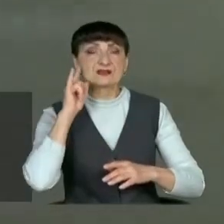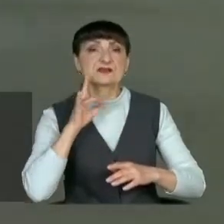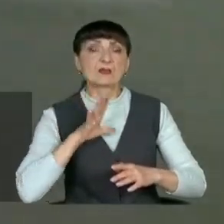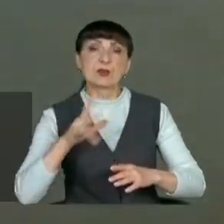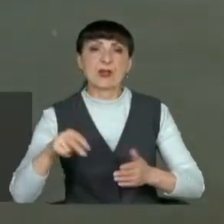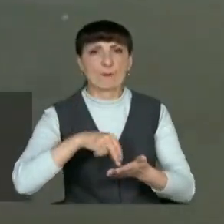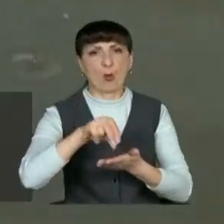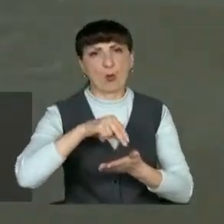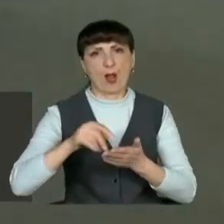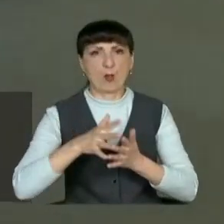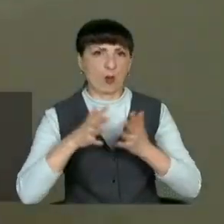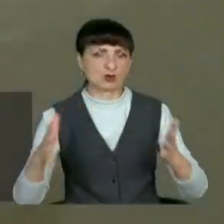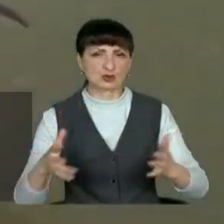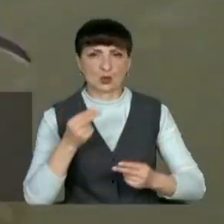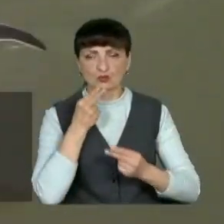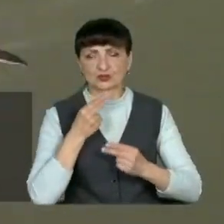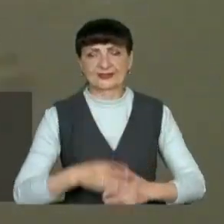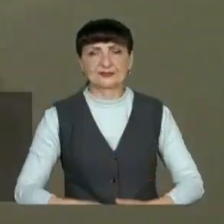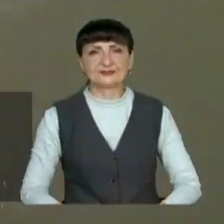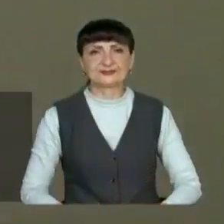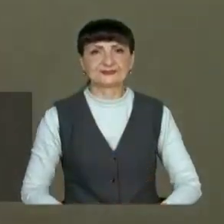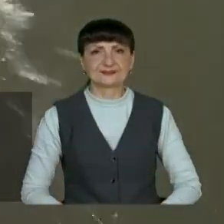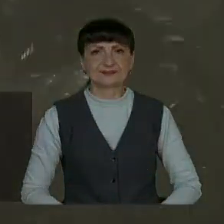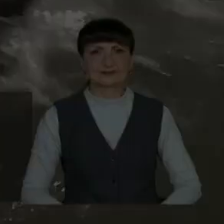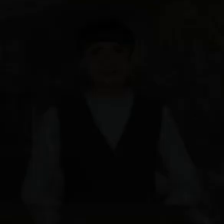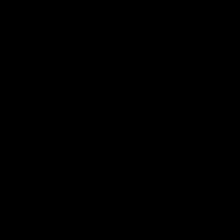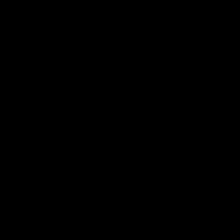стало бы больше, считают эксперты. Руслан Мухамедияров, телеканал Алматы, Восточно-Казахстанская область.